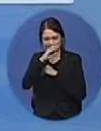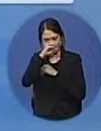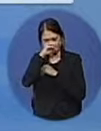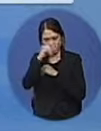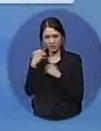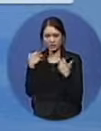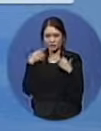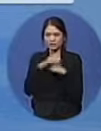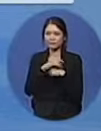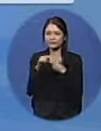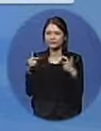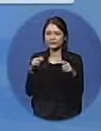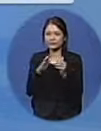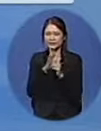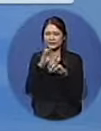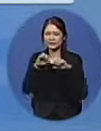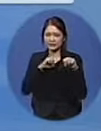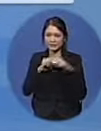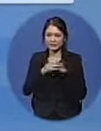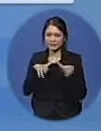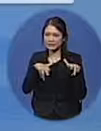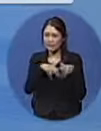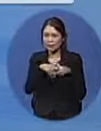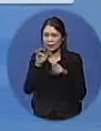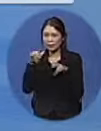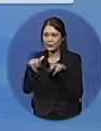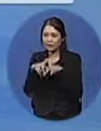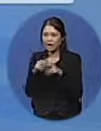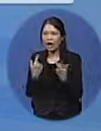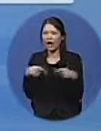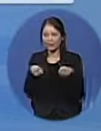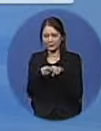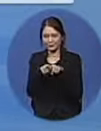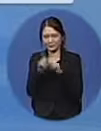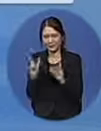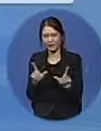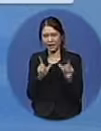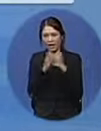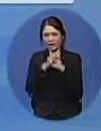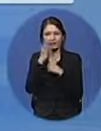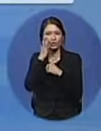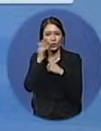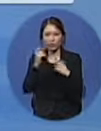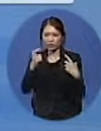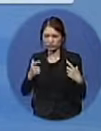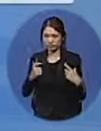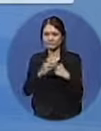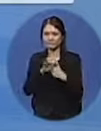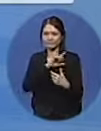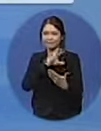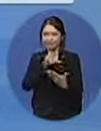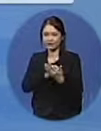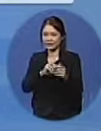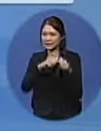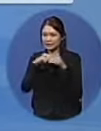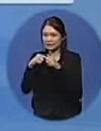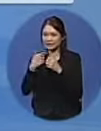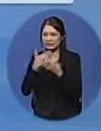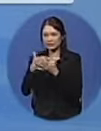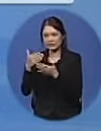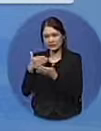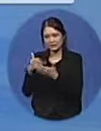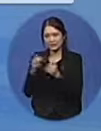실시합니다. 이번 공모전은 장애인과 비장애인이 더불어 사는 도봉이라는 주제로 글과 그림, 동영상